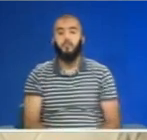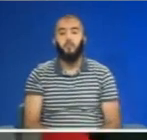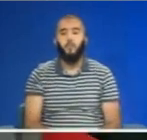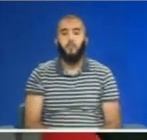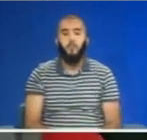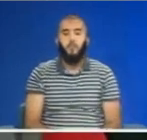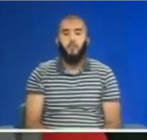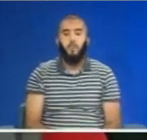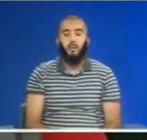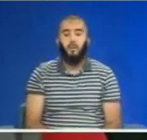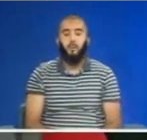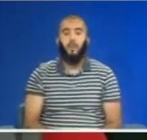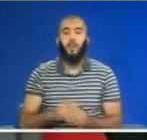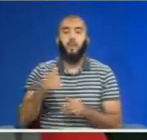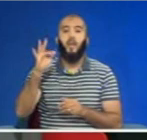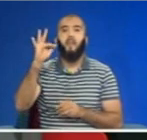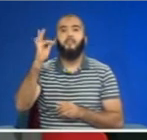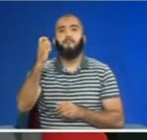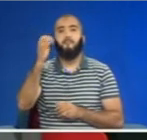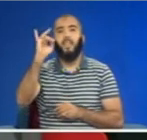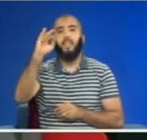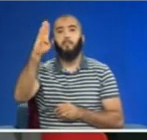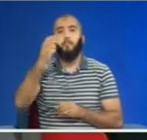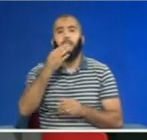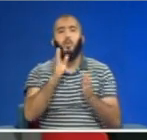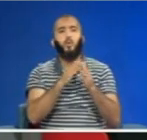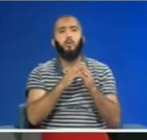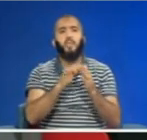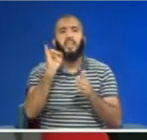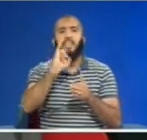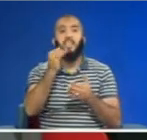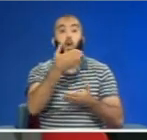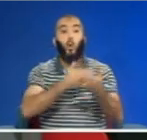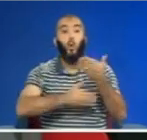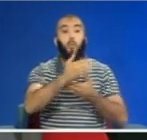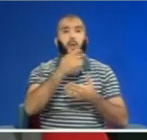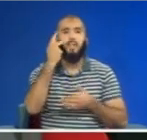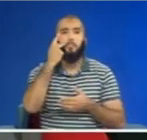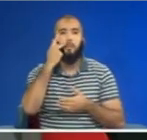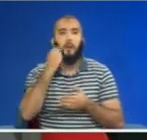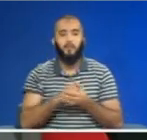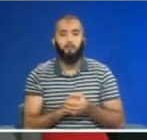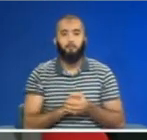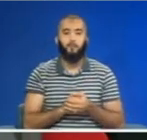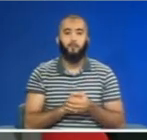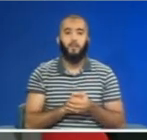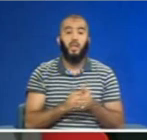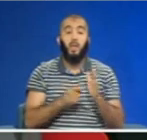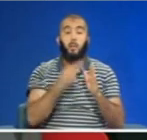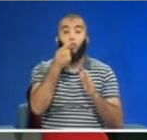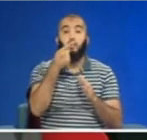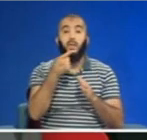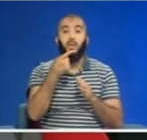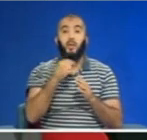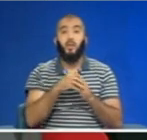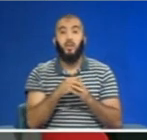نمر إلى سؤال فاطمة من فرنسا، من هو الأولى في تزويج هذه البنت؟ الأولى بالولاية العم وليس الخال، الخال لا